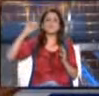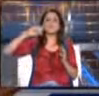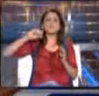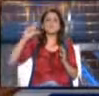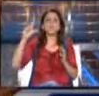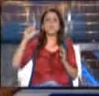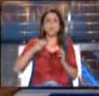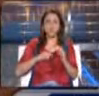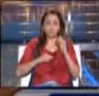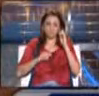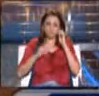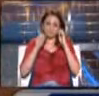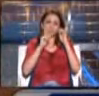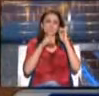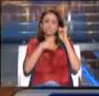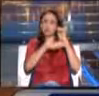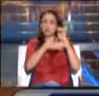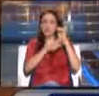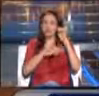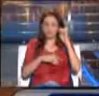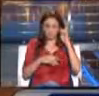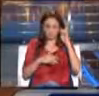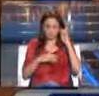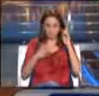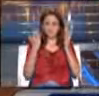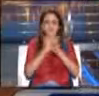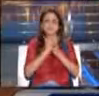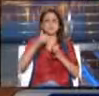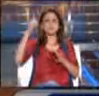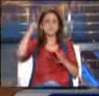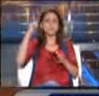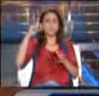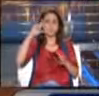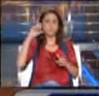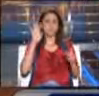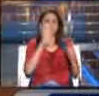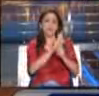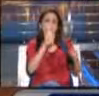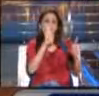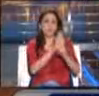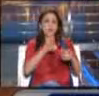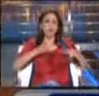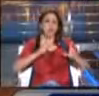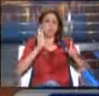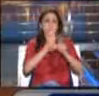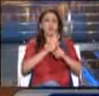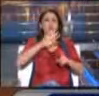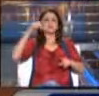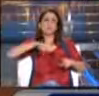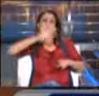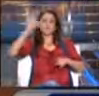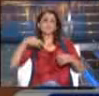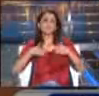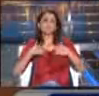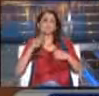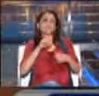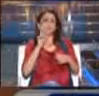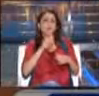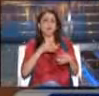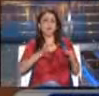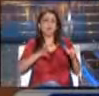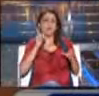لان كان النظام السابق بيساند كره القدم. وفي بعض المسؤولين دلوقتي يعني الموضوع اكبر بكتير